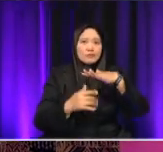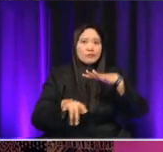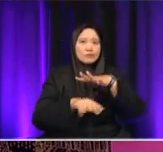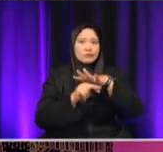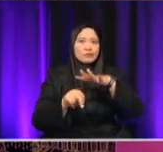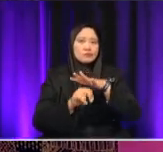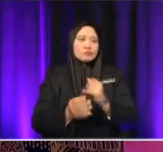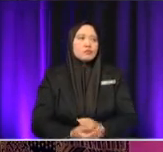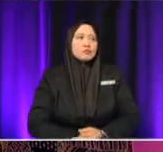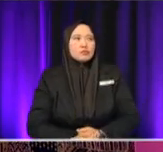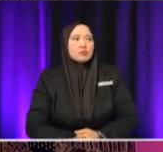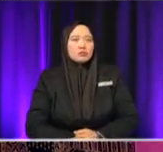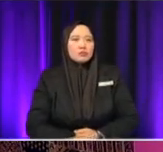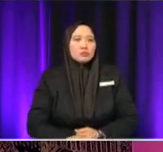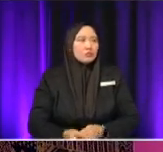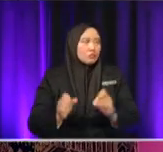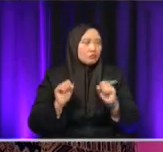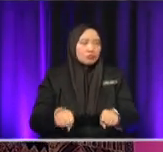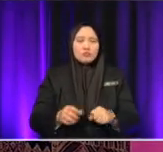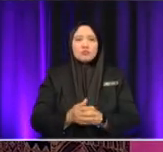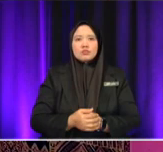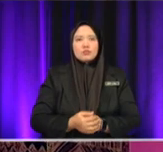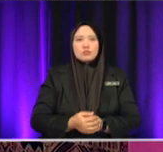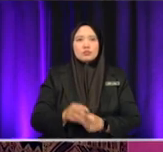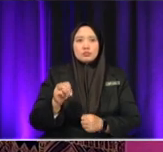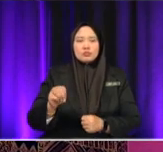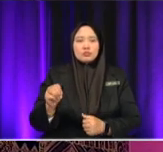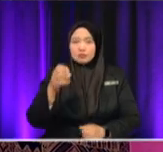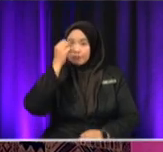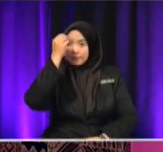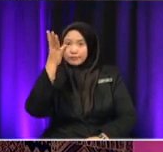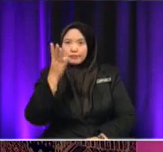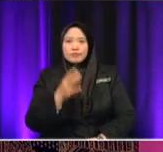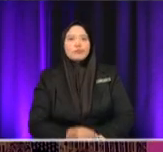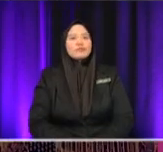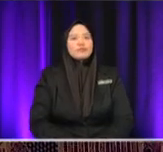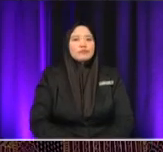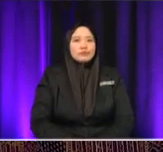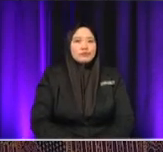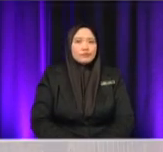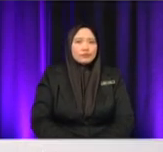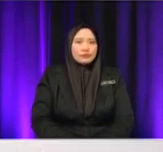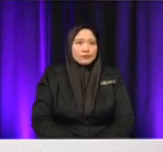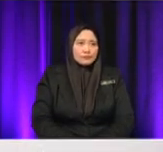murid Ustadzah yang ingin berkongsi pandangan berkaitan dengan tanggung jawab suami dan istri adalah aspek ibadah